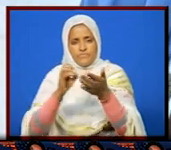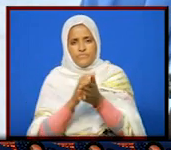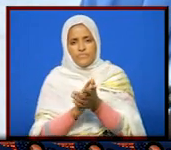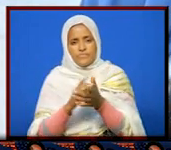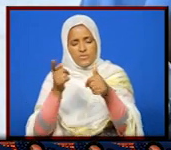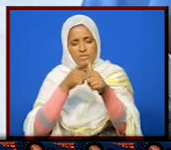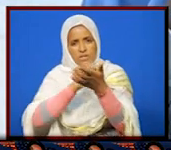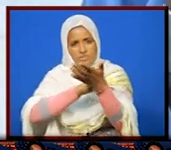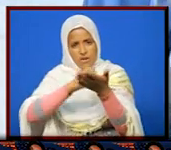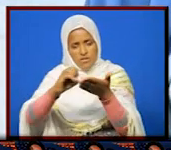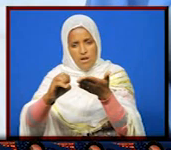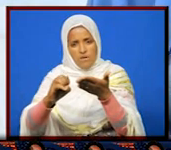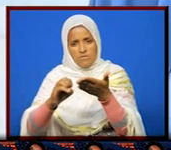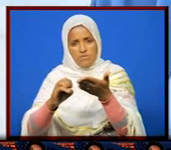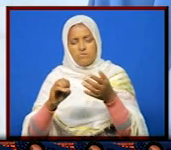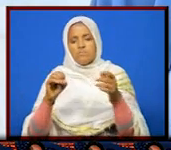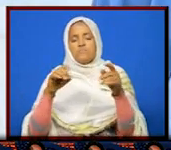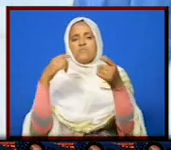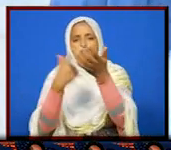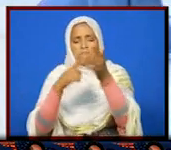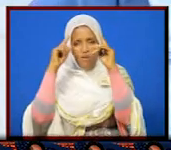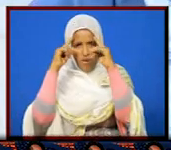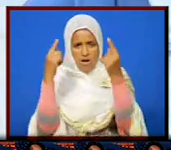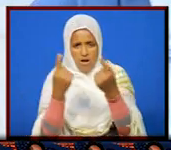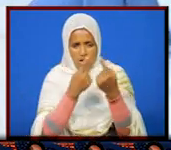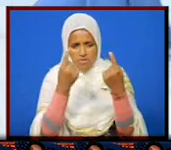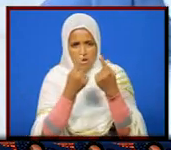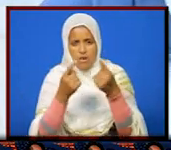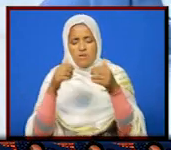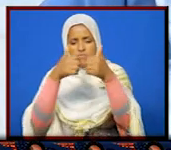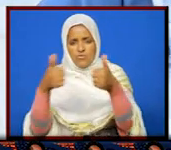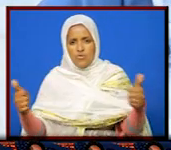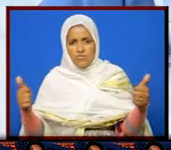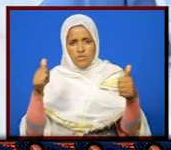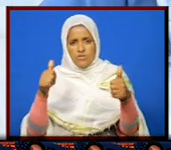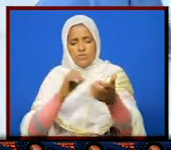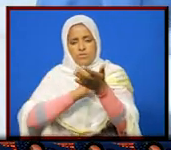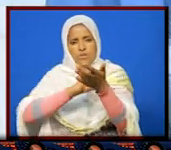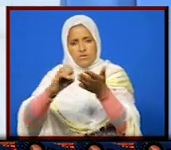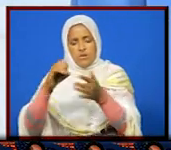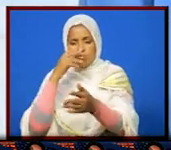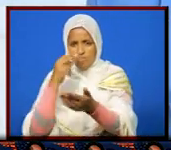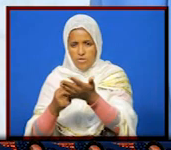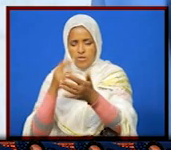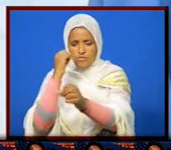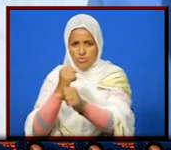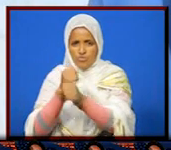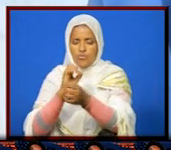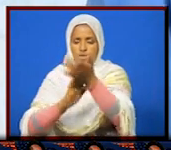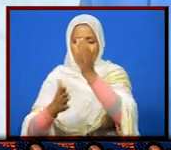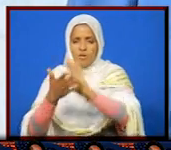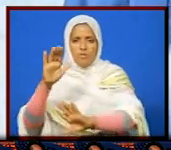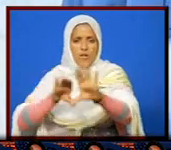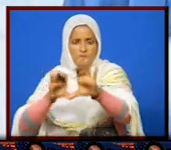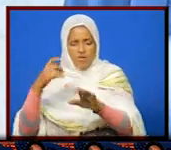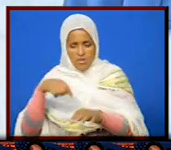ጻድቃን ስመነለድ ሀጣን ለመማርከነ ውእታ ምሕረት ሰሜ መሐሪ ወለ ጻድቃን ስ ምግባሮሙ